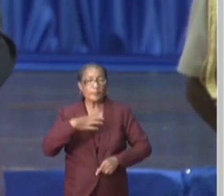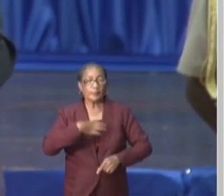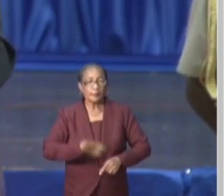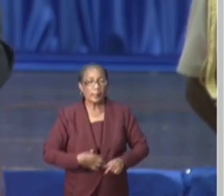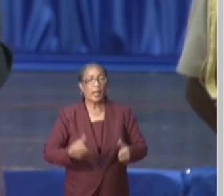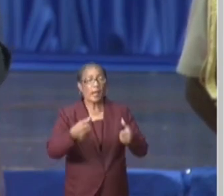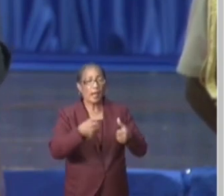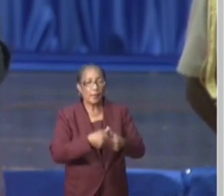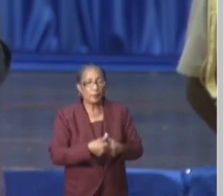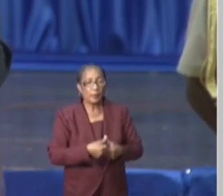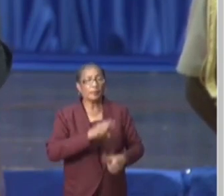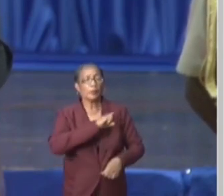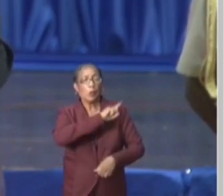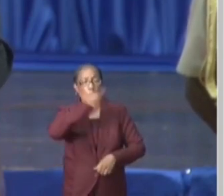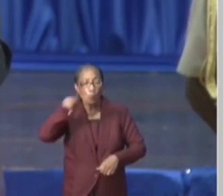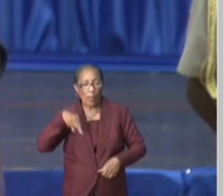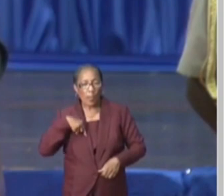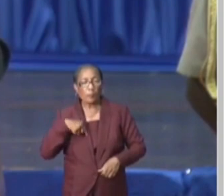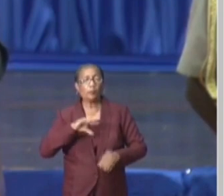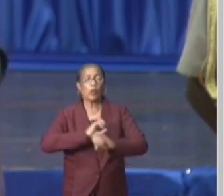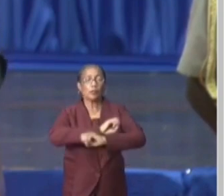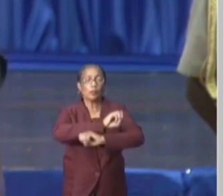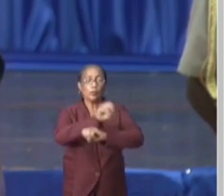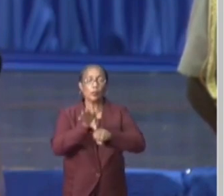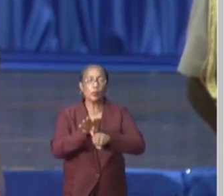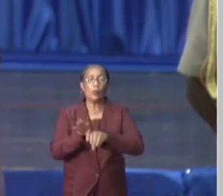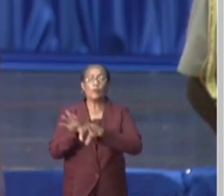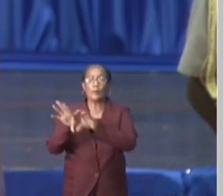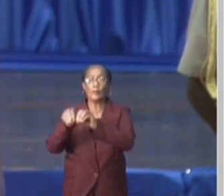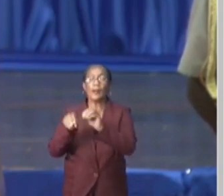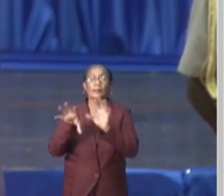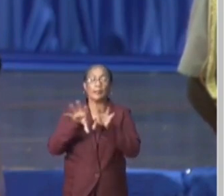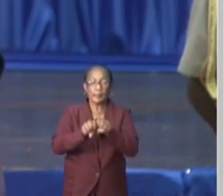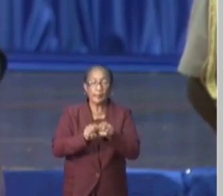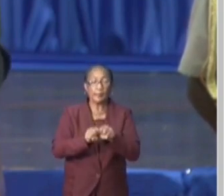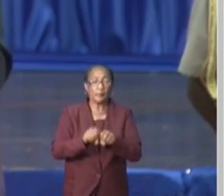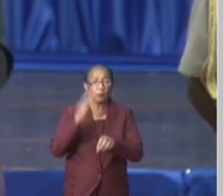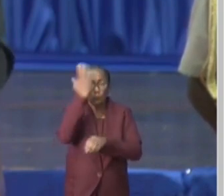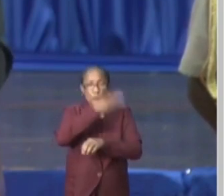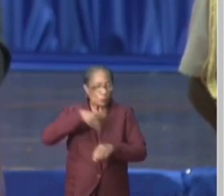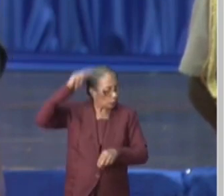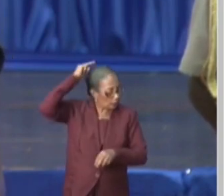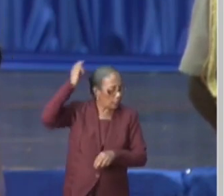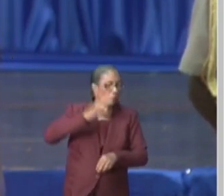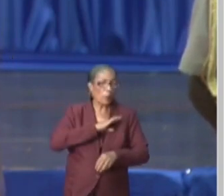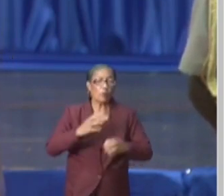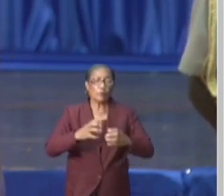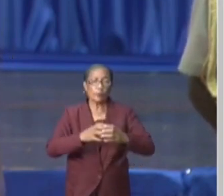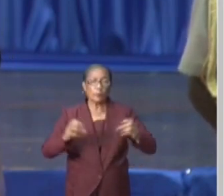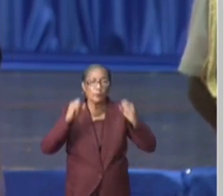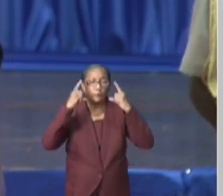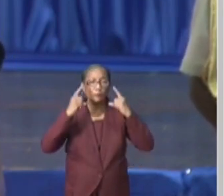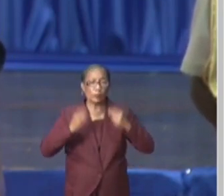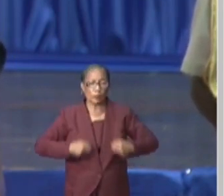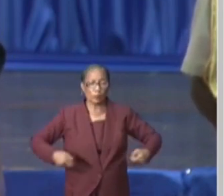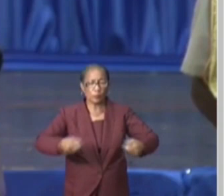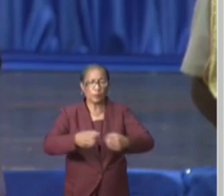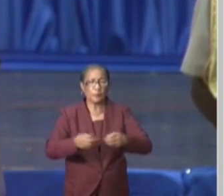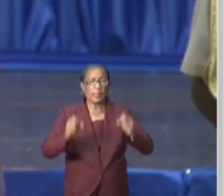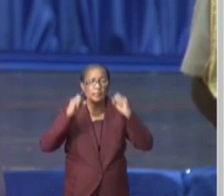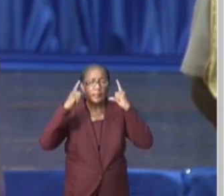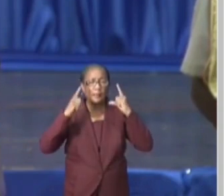passen je moet aan de houden aan de coevert voorschriften dat gaat worden suriname maar dat geldt voor het bedrijfsleven dat gaat voor een sociaal leven